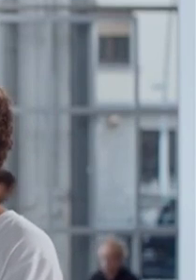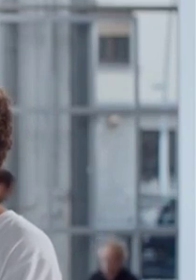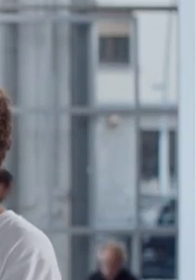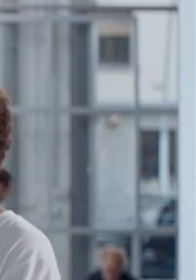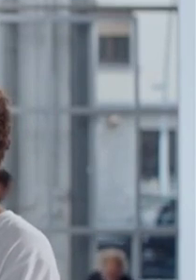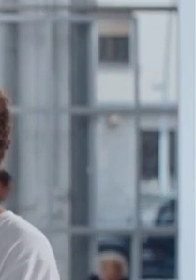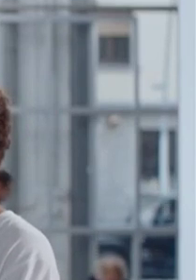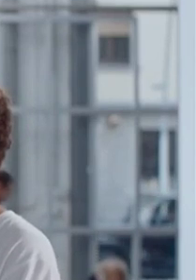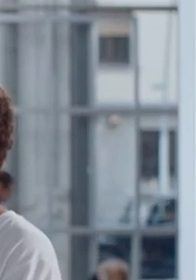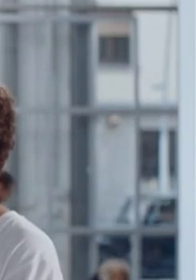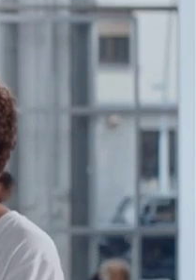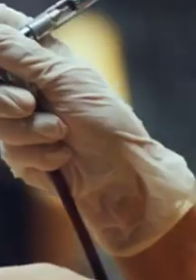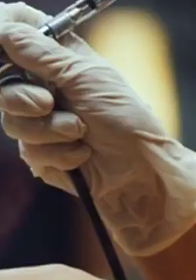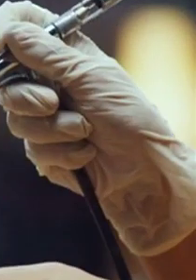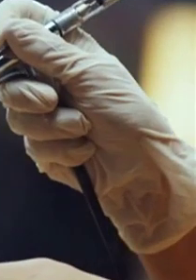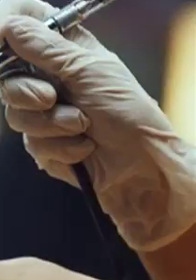više boje?